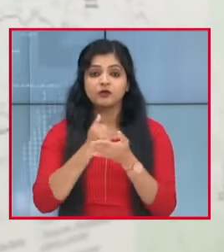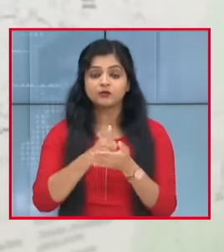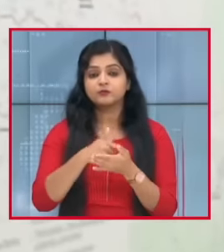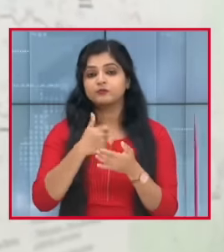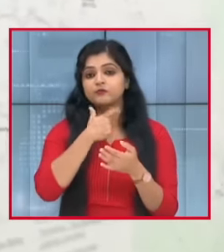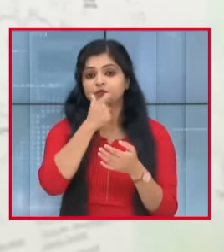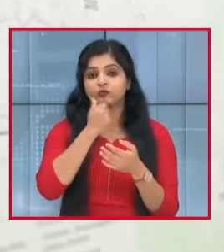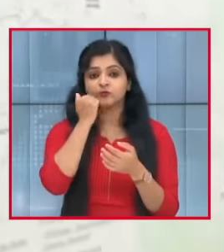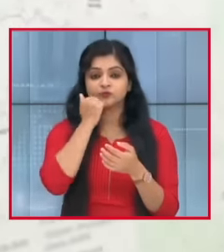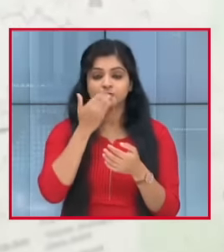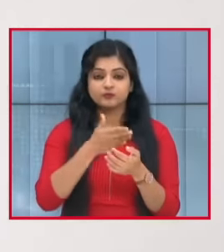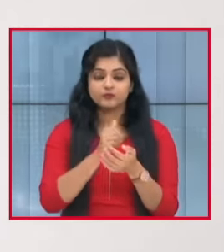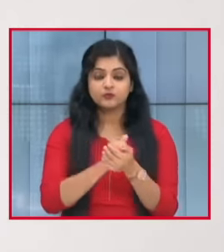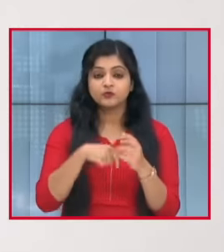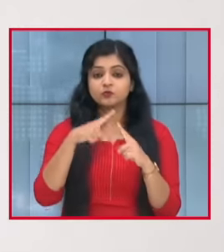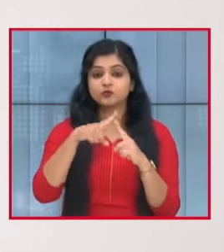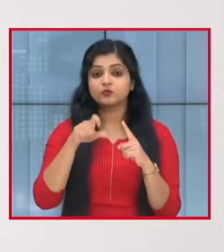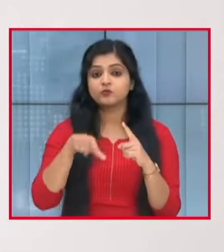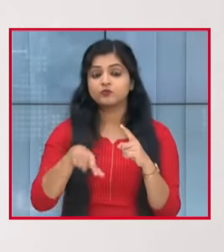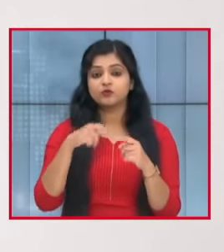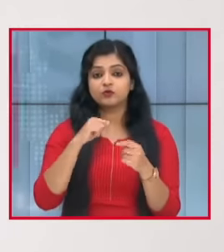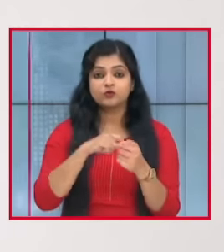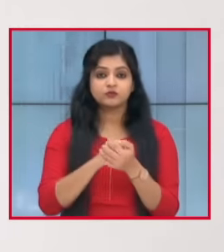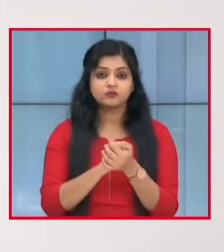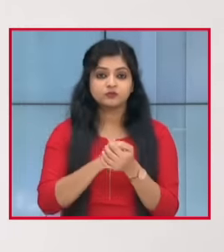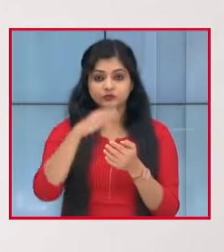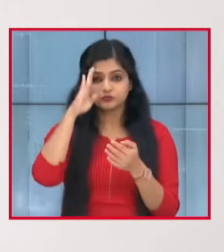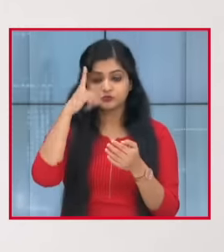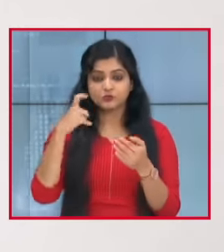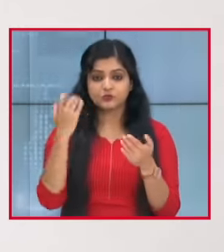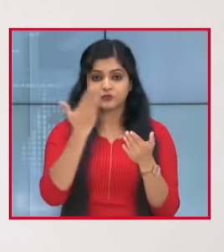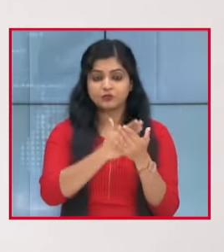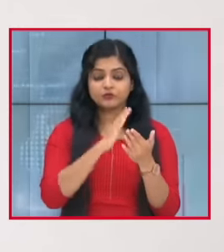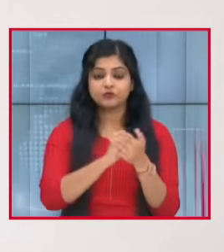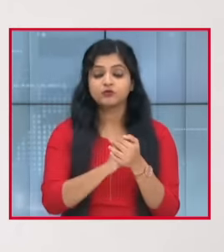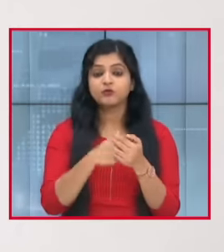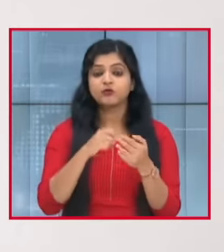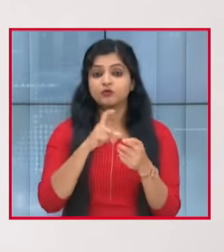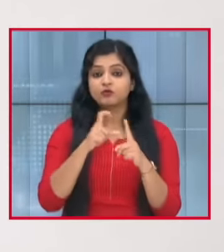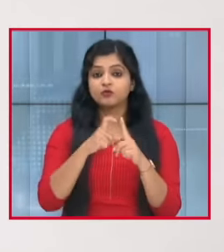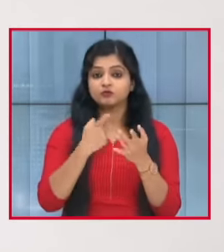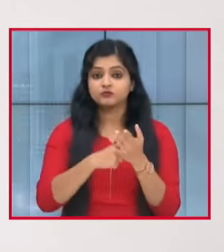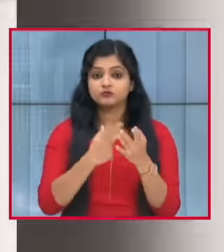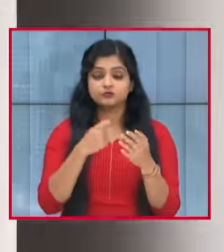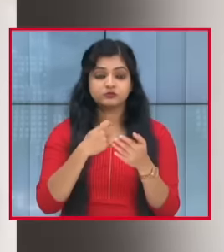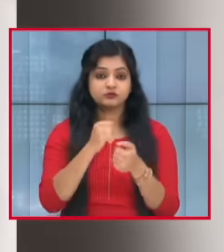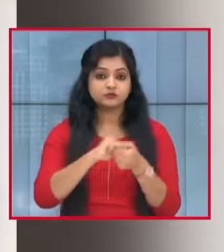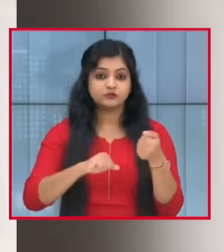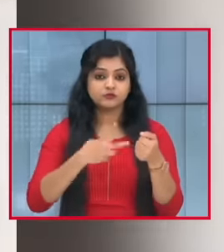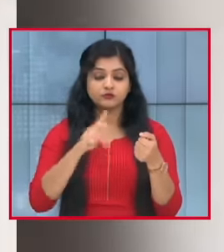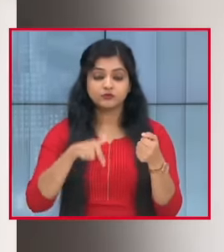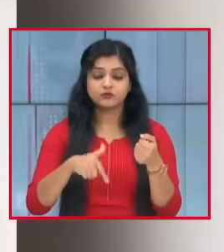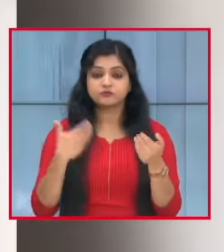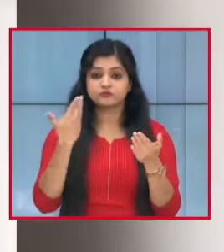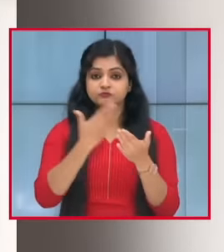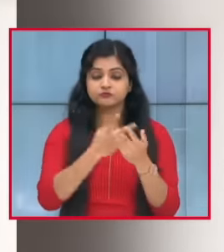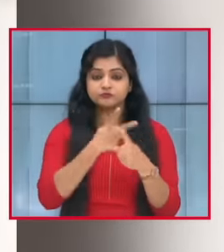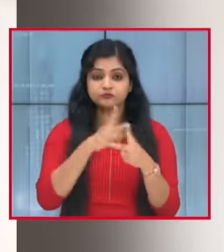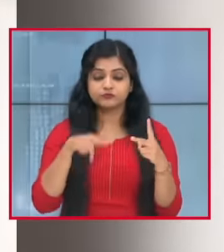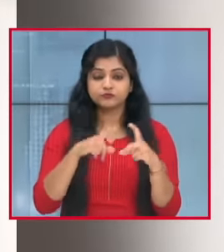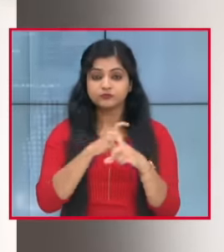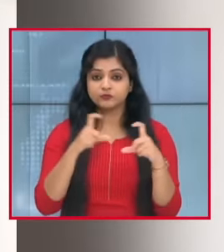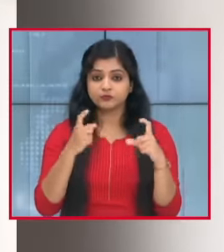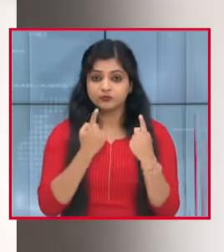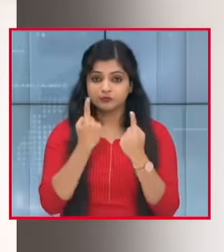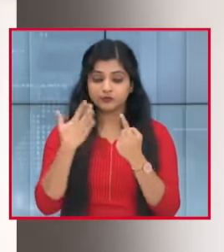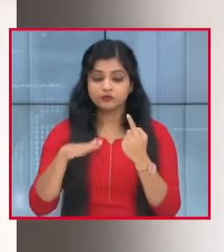തൊടുപുഴ ഡിവൈഎസ്പിക്ക് പരാതി നൽകി. വൈദ്യപരിശോധനകൾ, മജിസ്ട്രേറ്റിന്റെ മുന്നിൽ അമ്മയും മകളും നൽകിയ മൊഴി എന്നിവയ്ക്ക് ശേഷം വിശദമായി അന്വേഷിച്ചാണ് മനുവിനെ